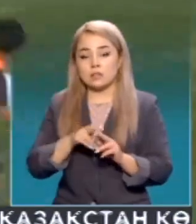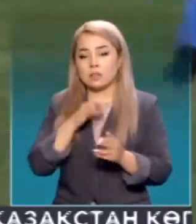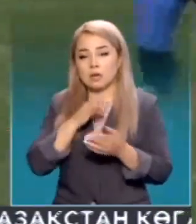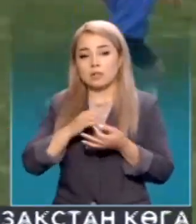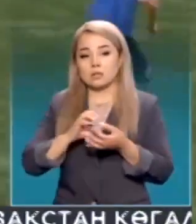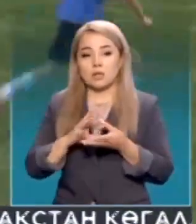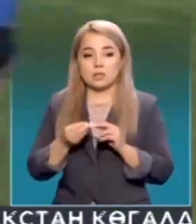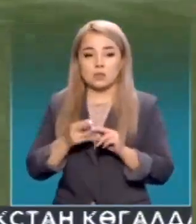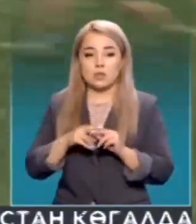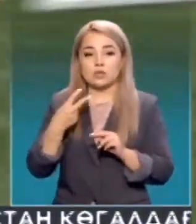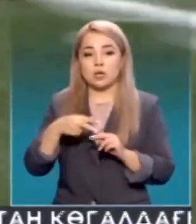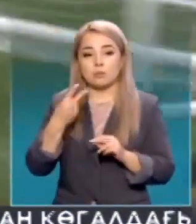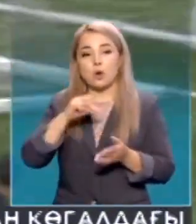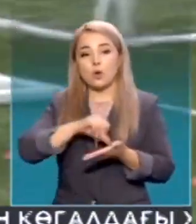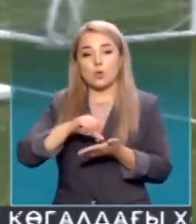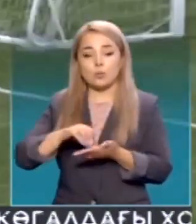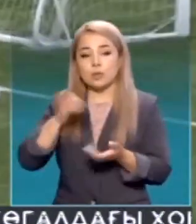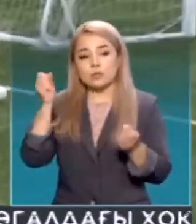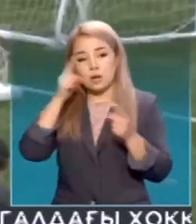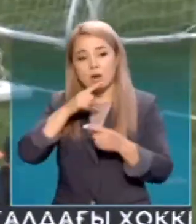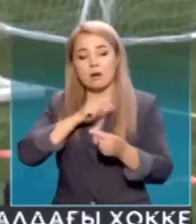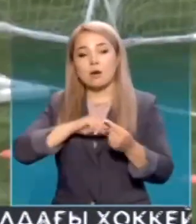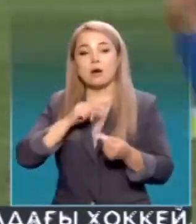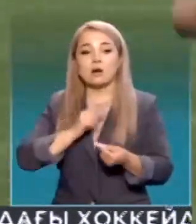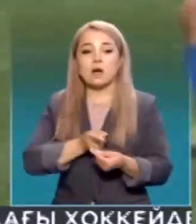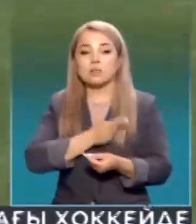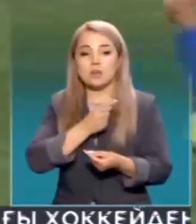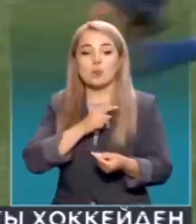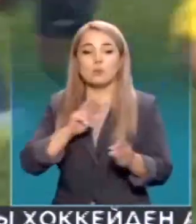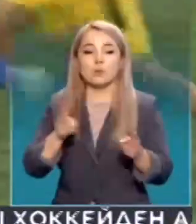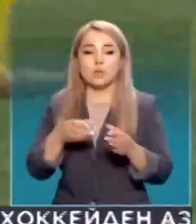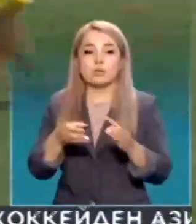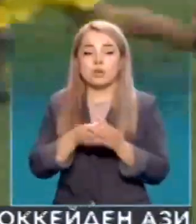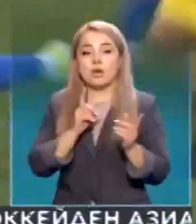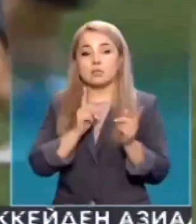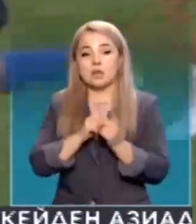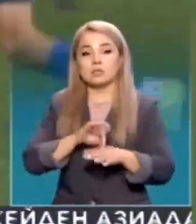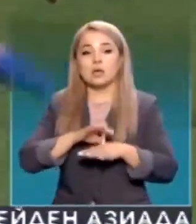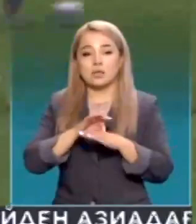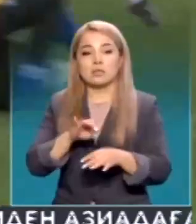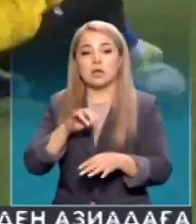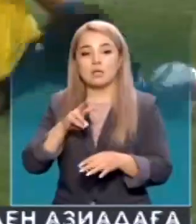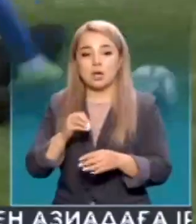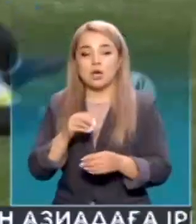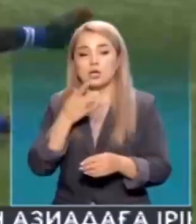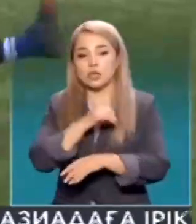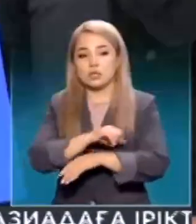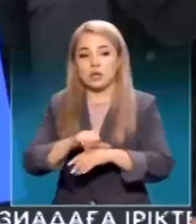Ең мықты 22 үміткер анықталып, олар кәсіби клубтардың бірімен кездесу өткізеді. Іле шетелдің атақты